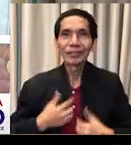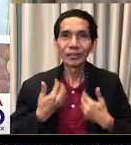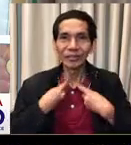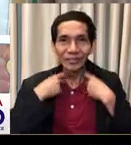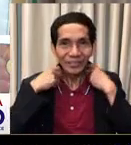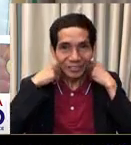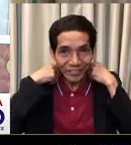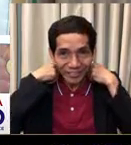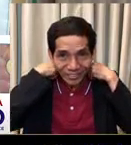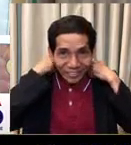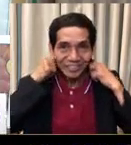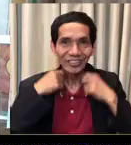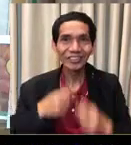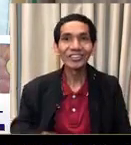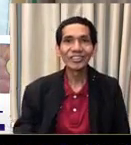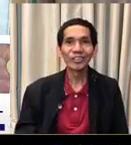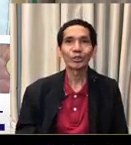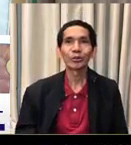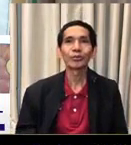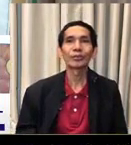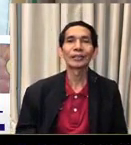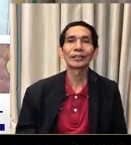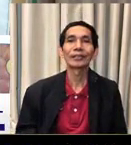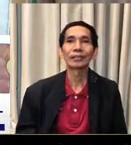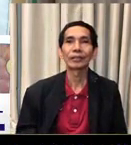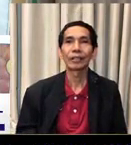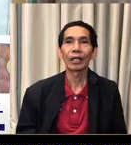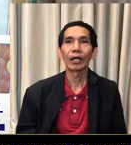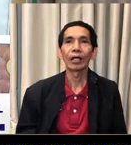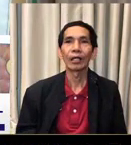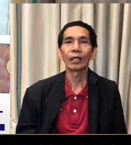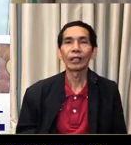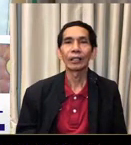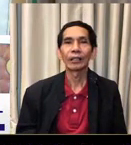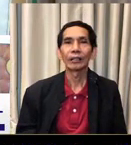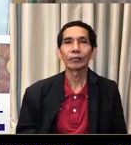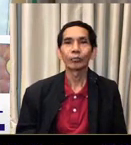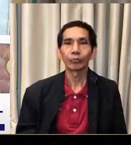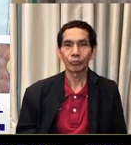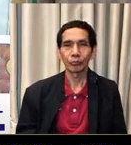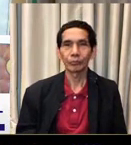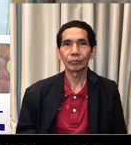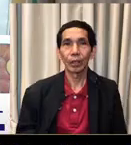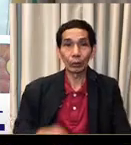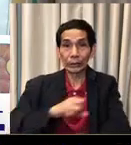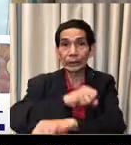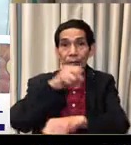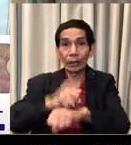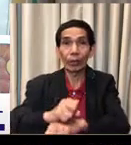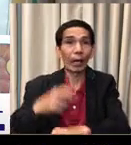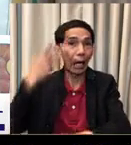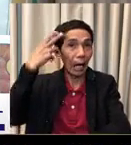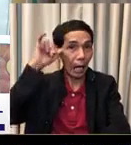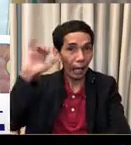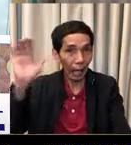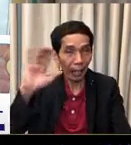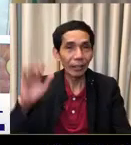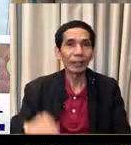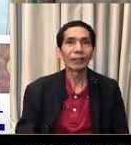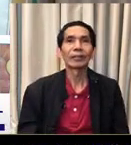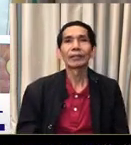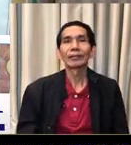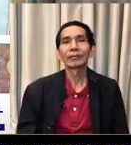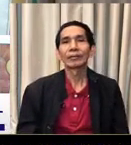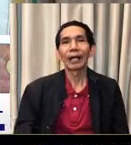nina sina Jason and Let. Regards to Jolly Jane Galang ng Singapore. Hello, kina